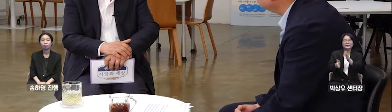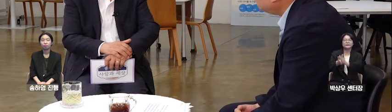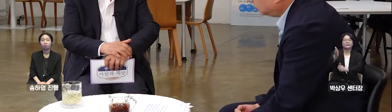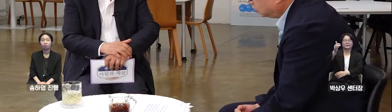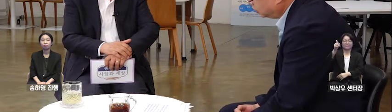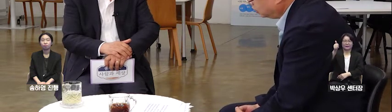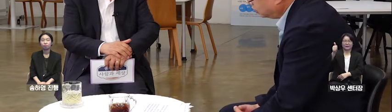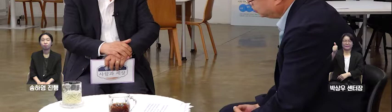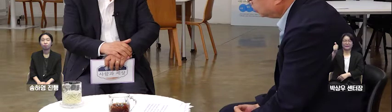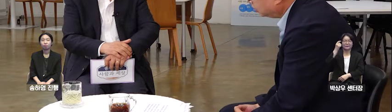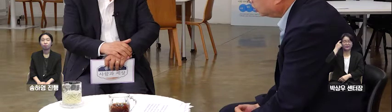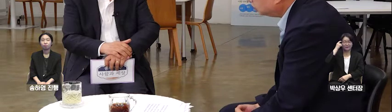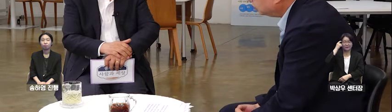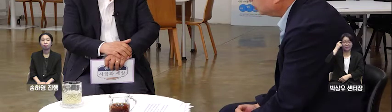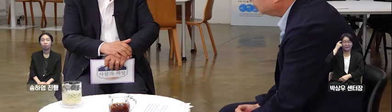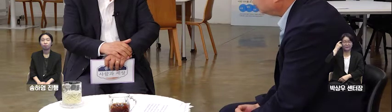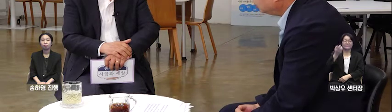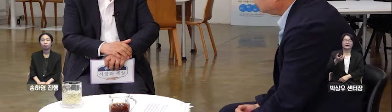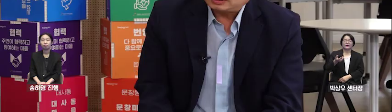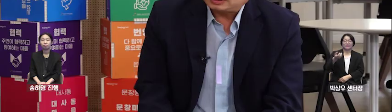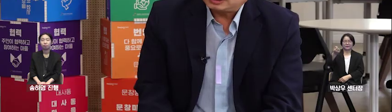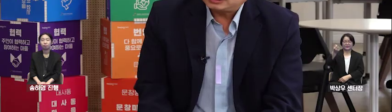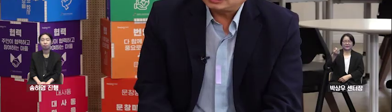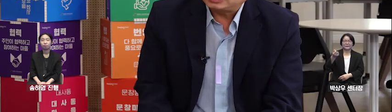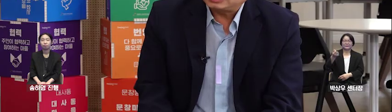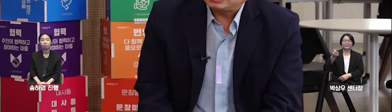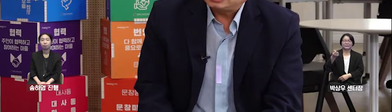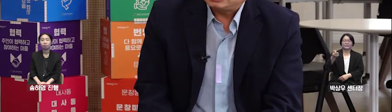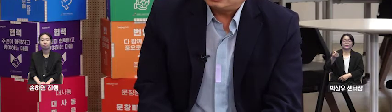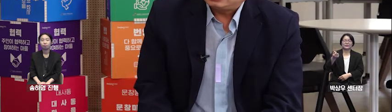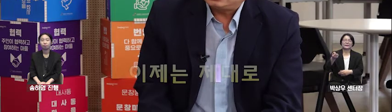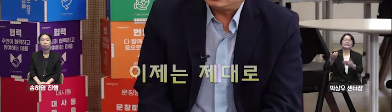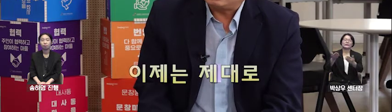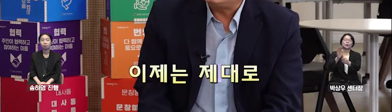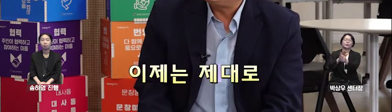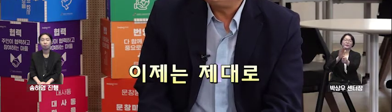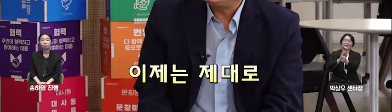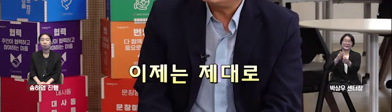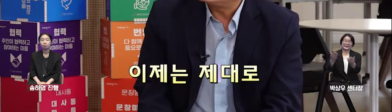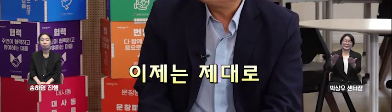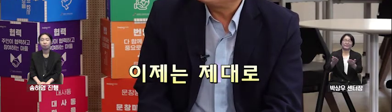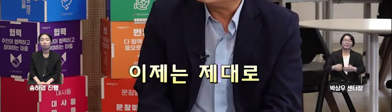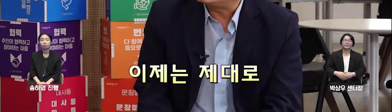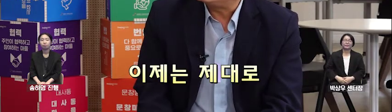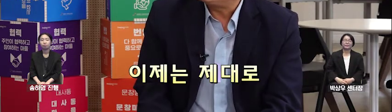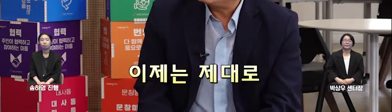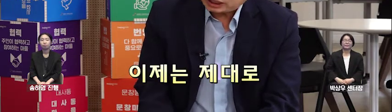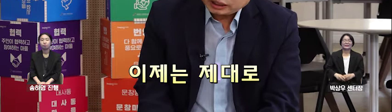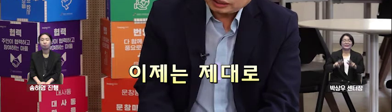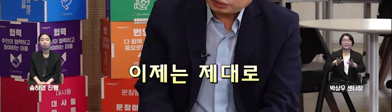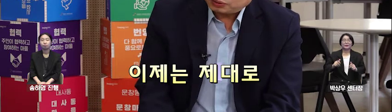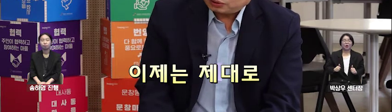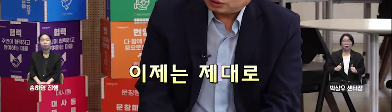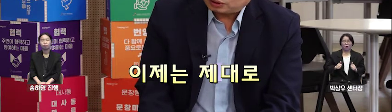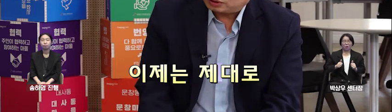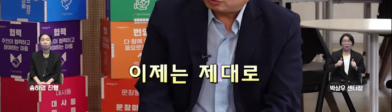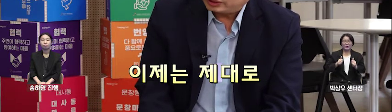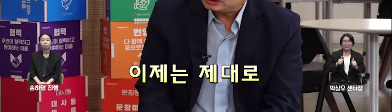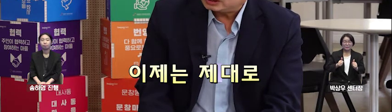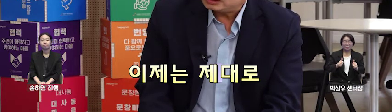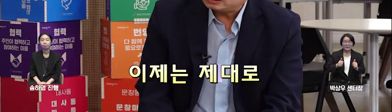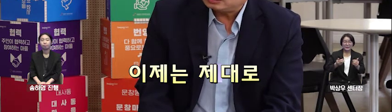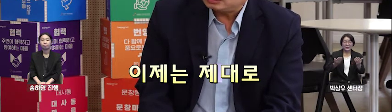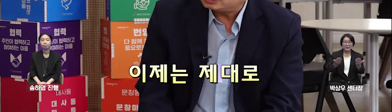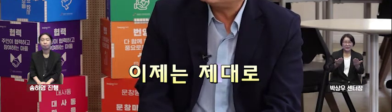만드는 일이라고 생각을 하고요. 한 가지는 이제 열심히 하기보다는 좀 제대로